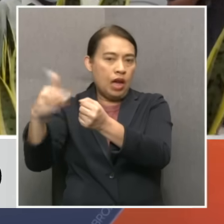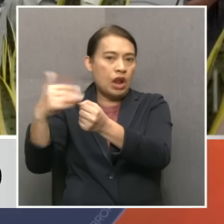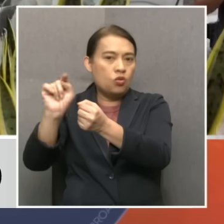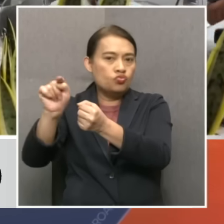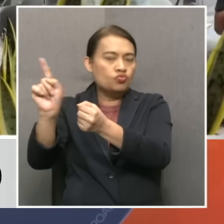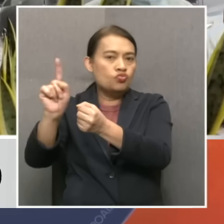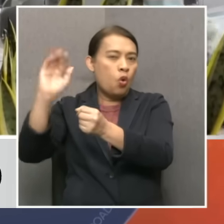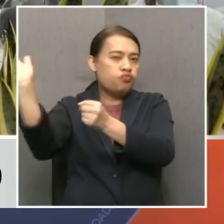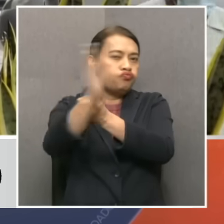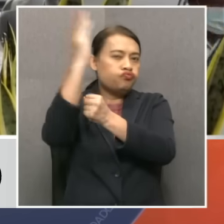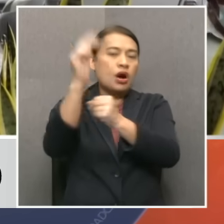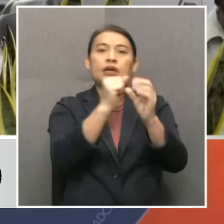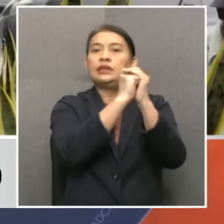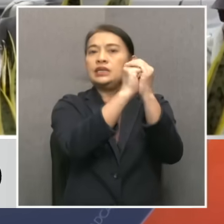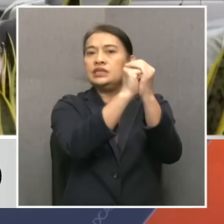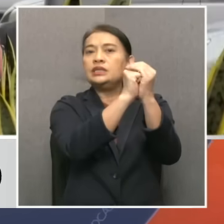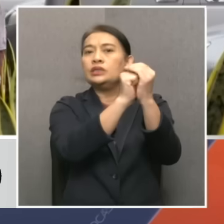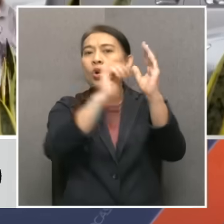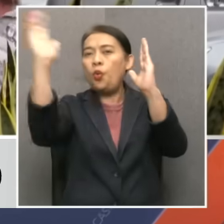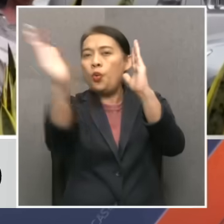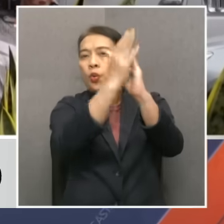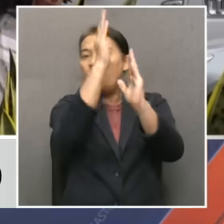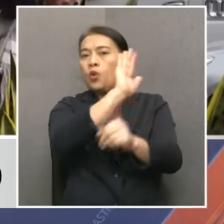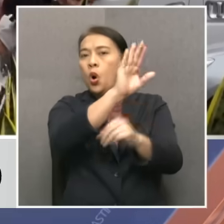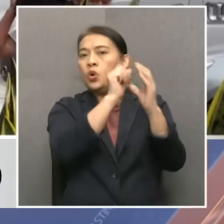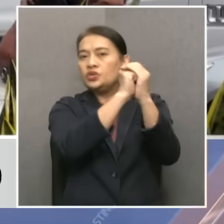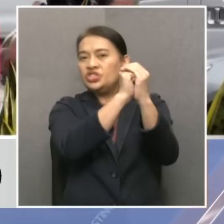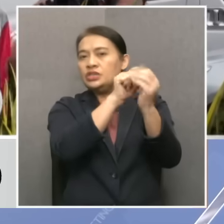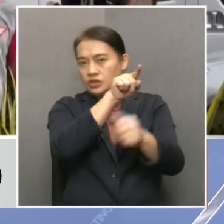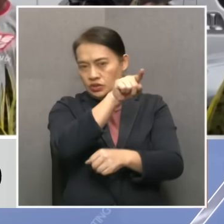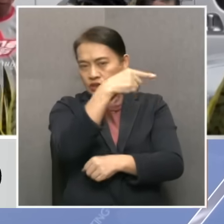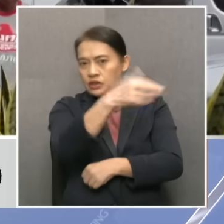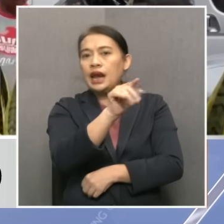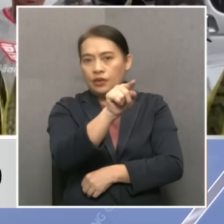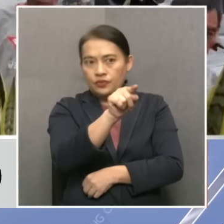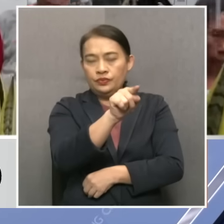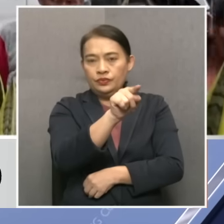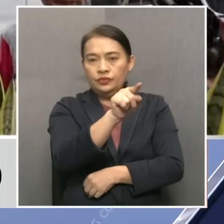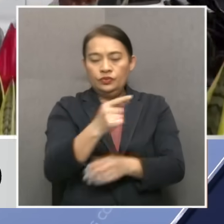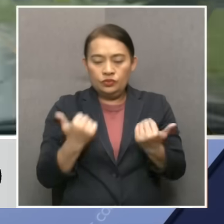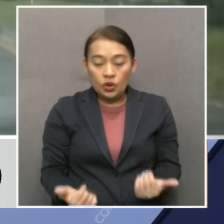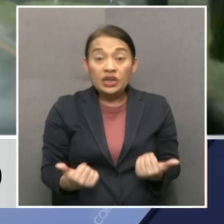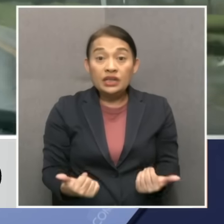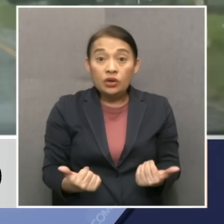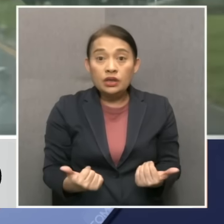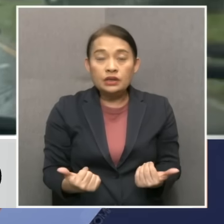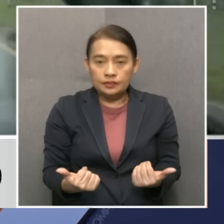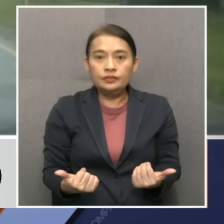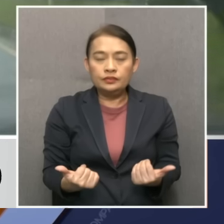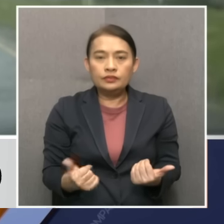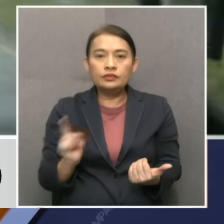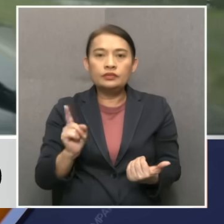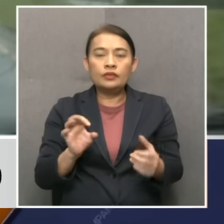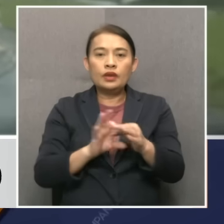างจีนตอนใต้นะฮะที่กวางตงนะครับมณฑลกวางตงเนี่ยตอนนี้ไปมาเนี่ยเขาก็ถูกกดดันให้ล